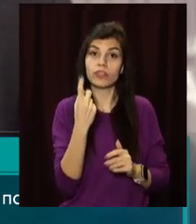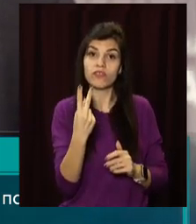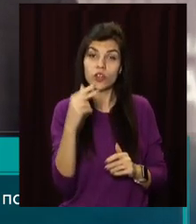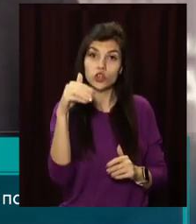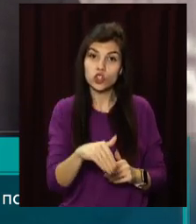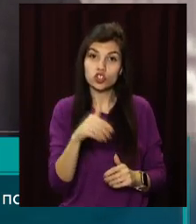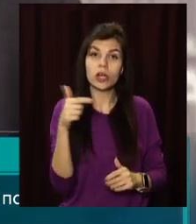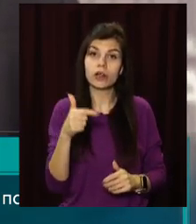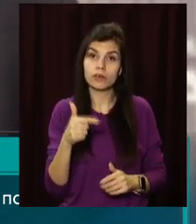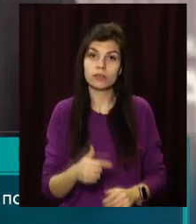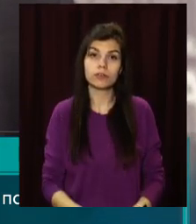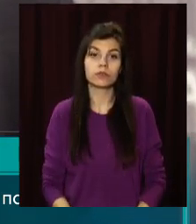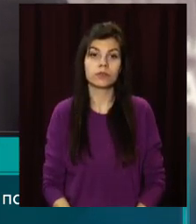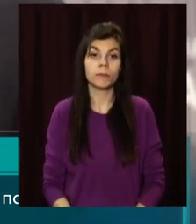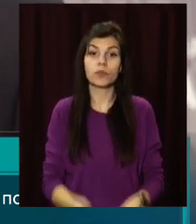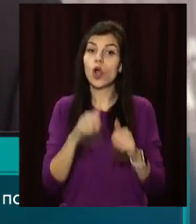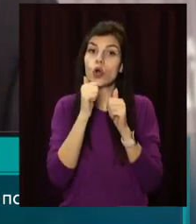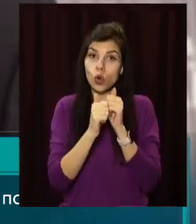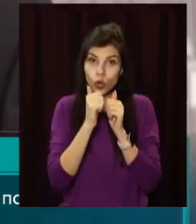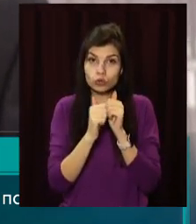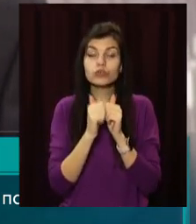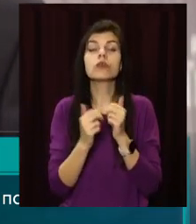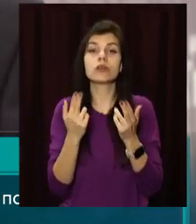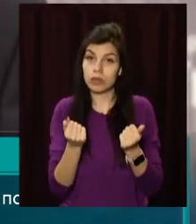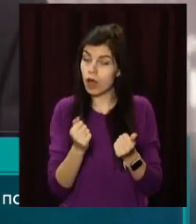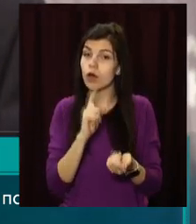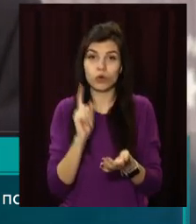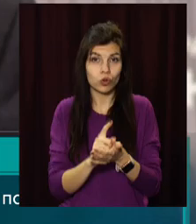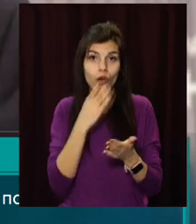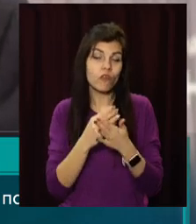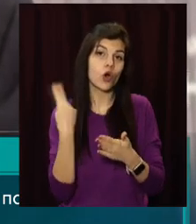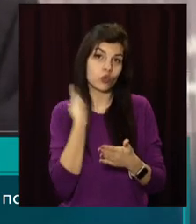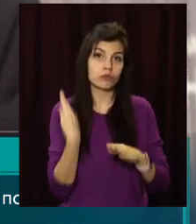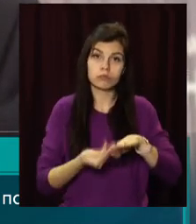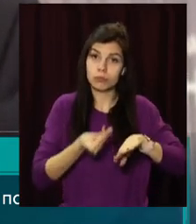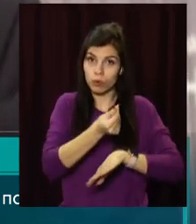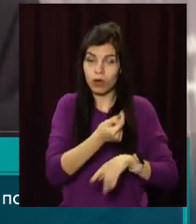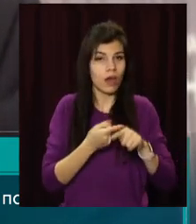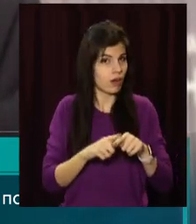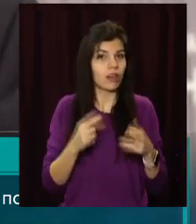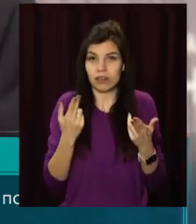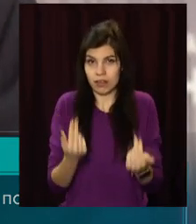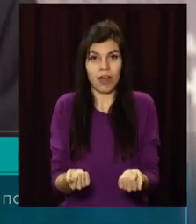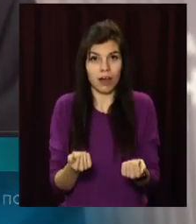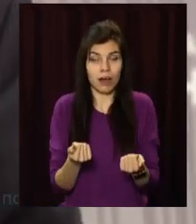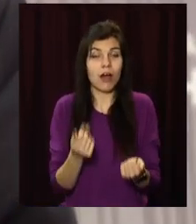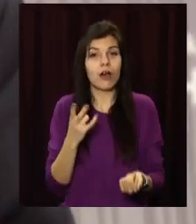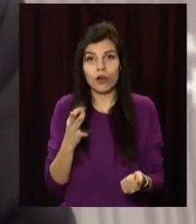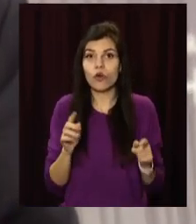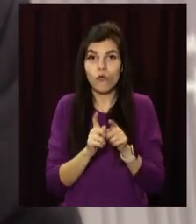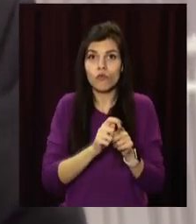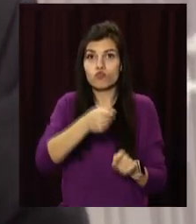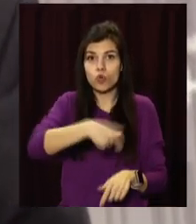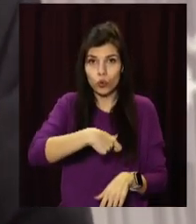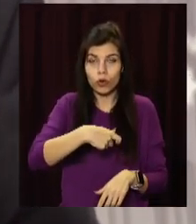самим розкривати свої гаманці. Для них передбачений штраф від 51 до 102 тисяч гривень.